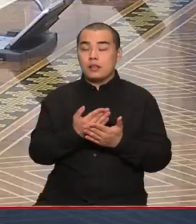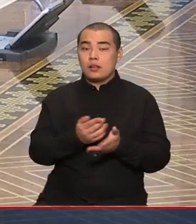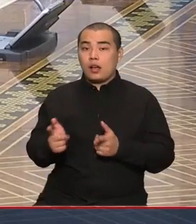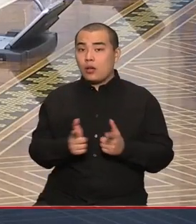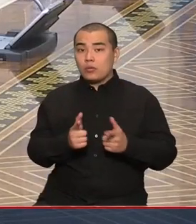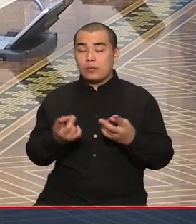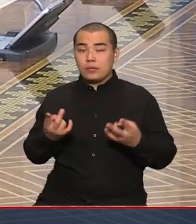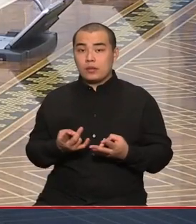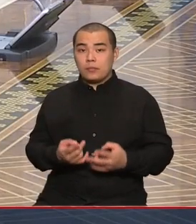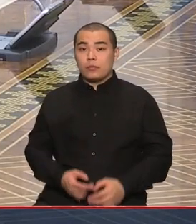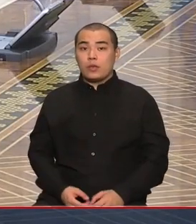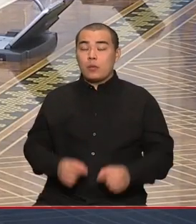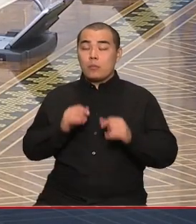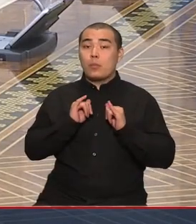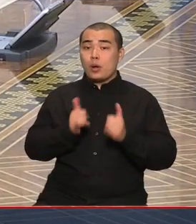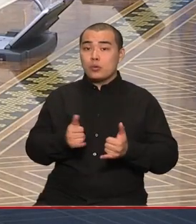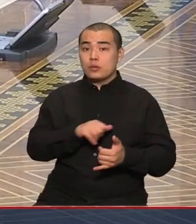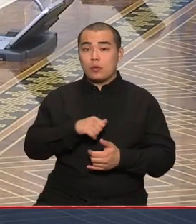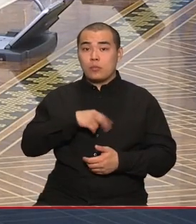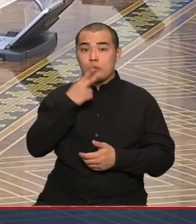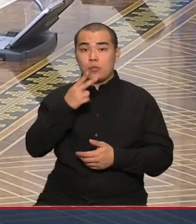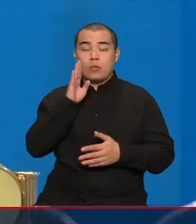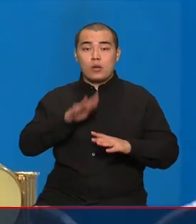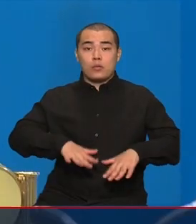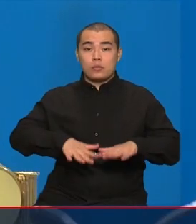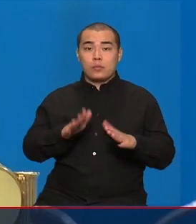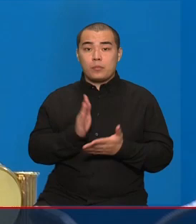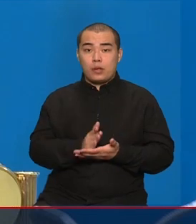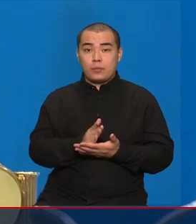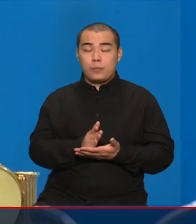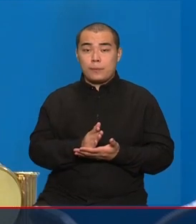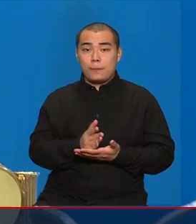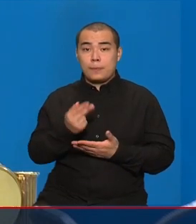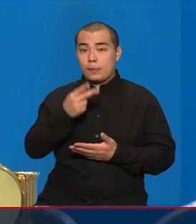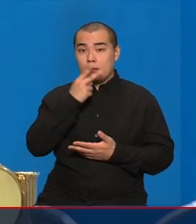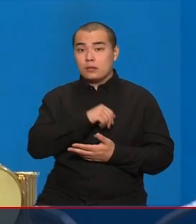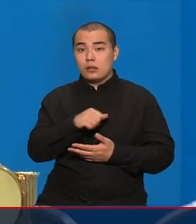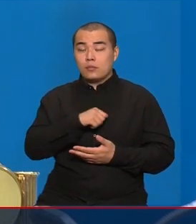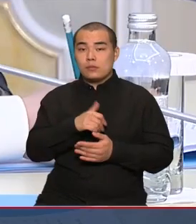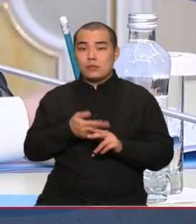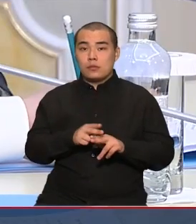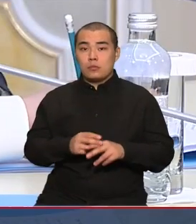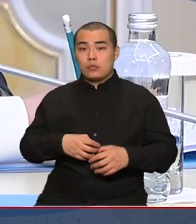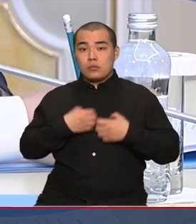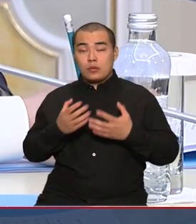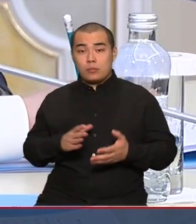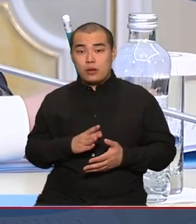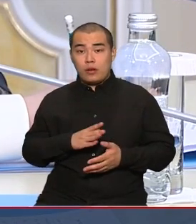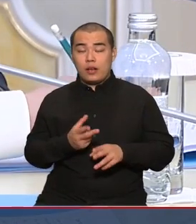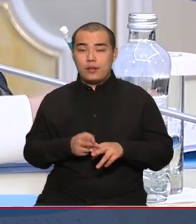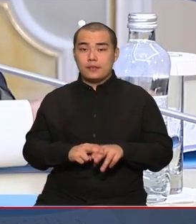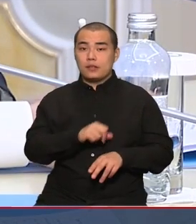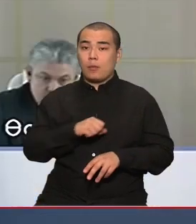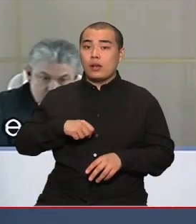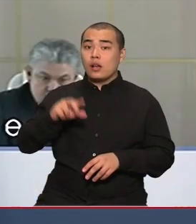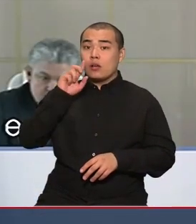тиіс. Проснулись и вдруг обнаружили, что наступили паводки. Су тасқынын көргенде көктен түскендей абдырап қалдыңыздар. Осы ретте